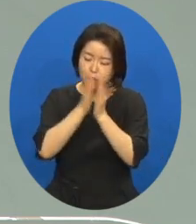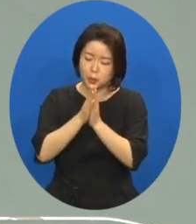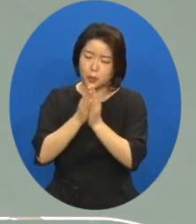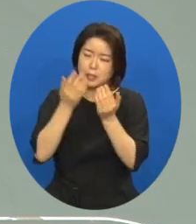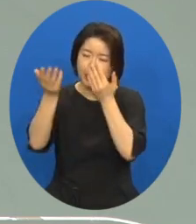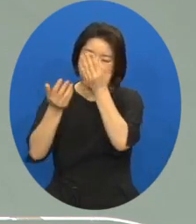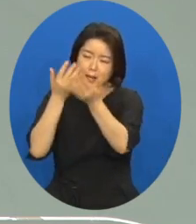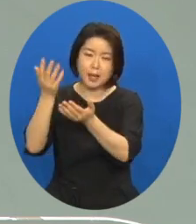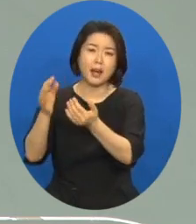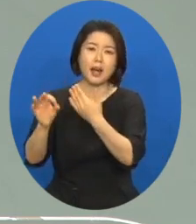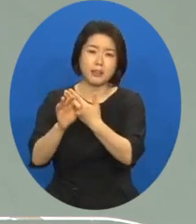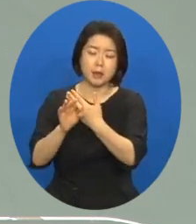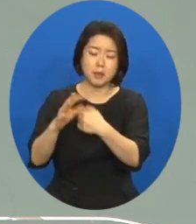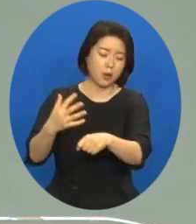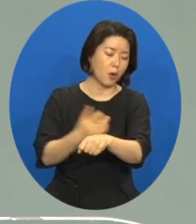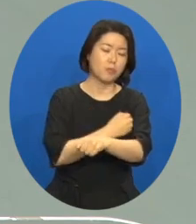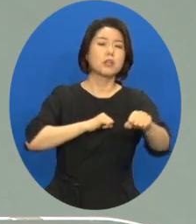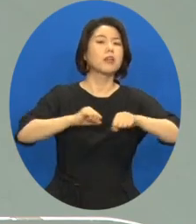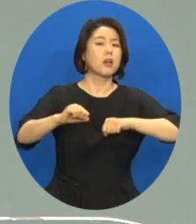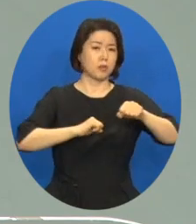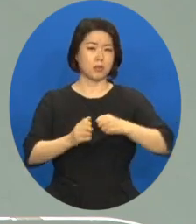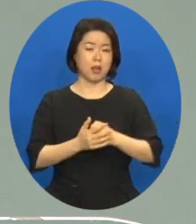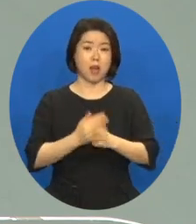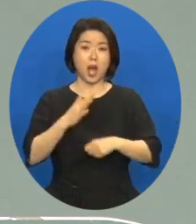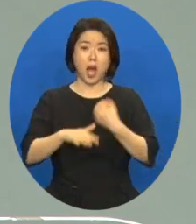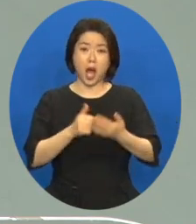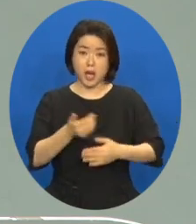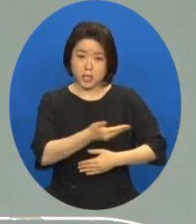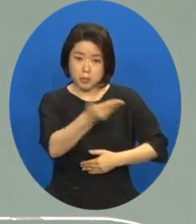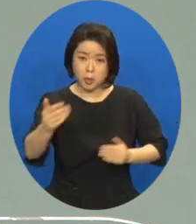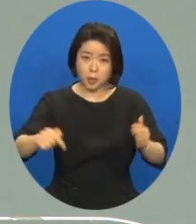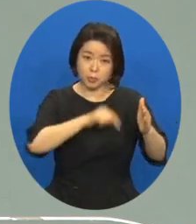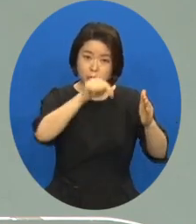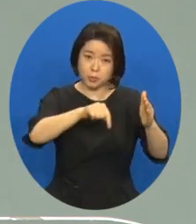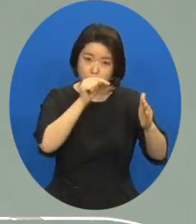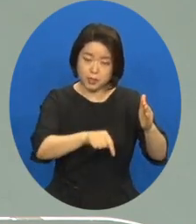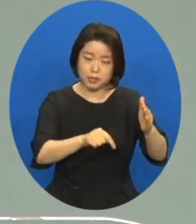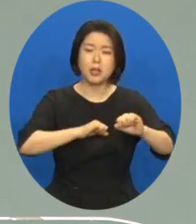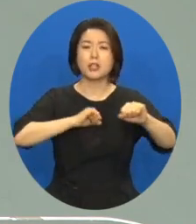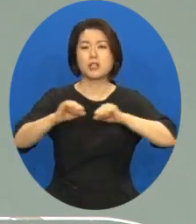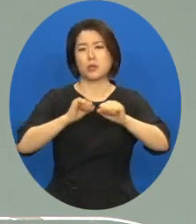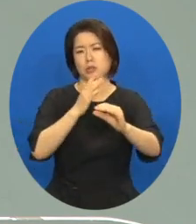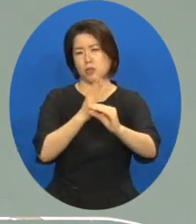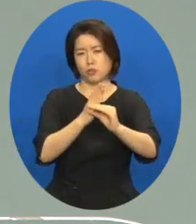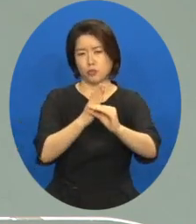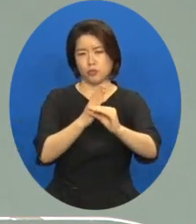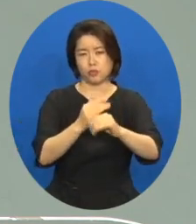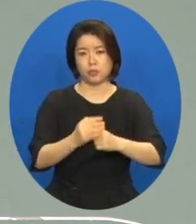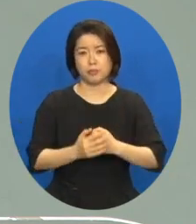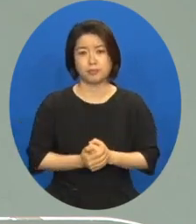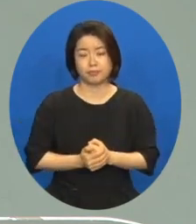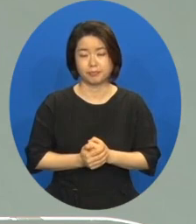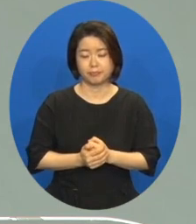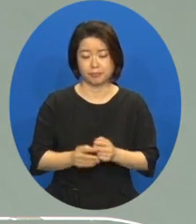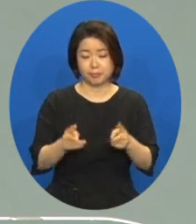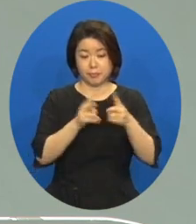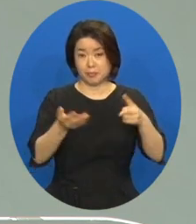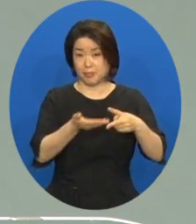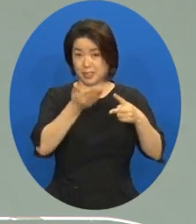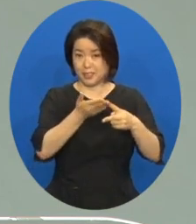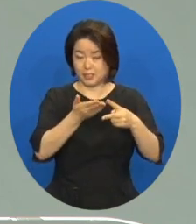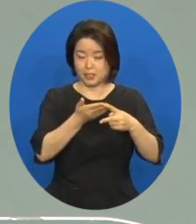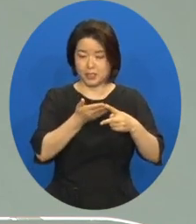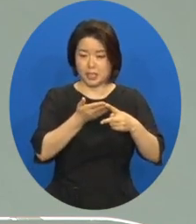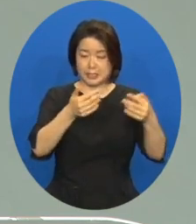이건 엄청난 역사예요. 하나님이 여러분 안에서 역사하고 계신 거예요. 마가 다락방에